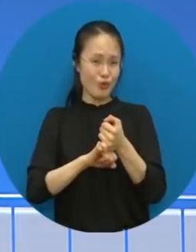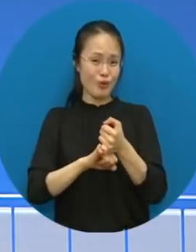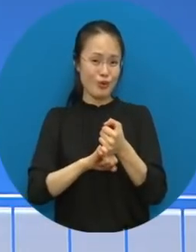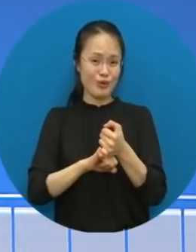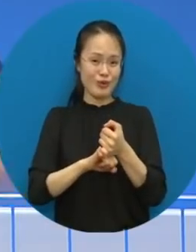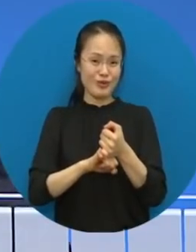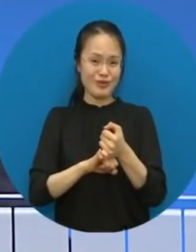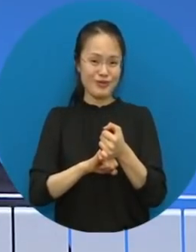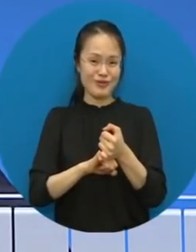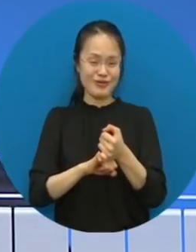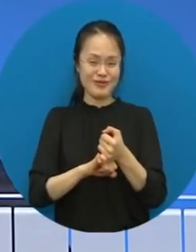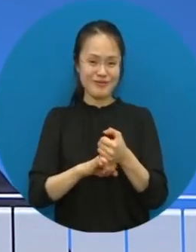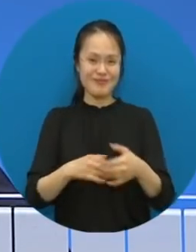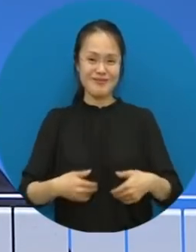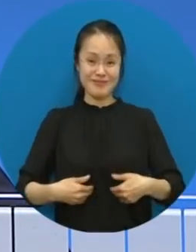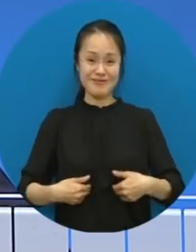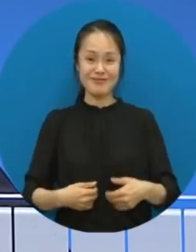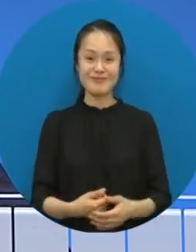할렐루야.